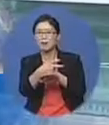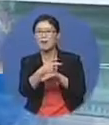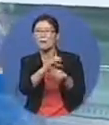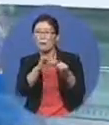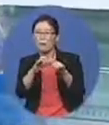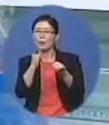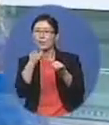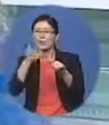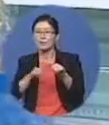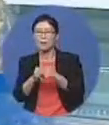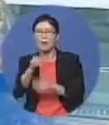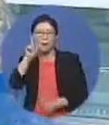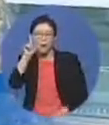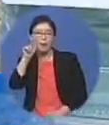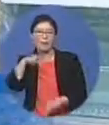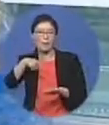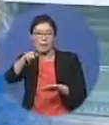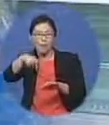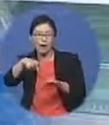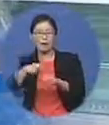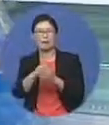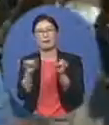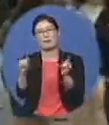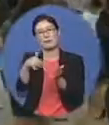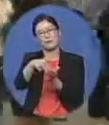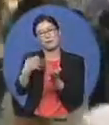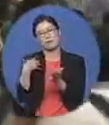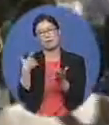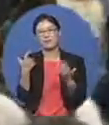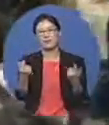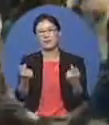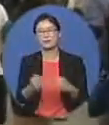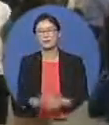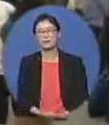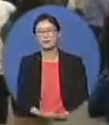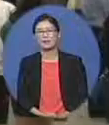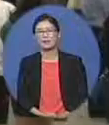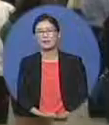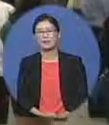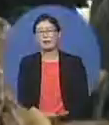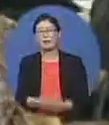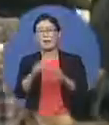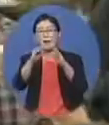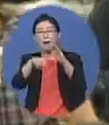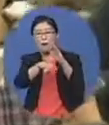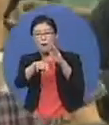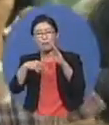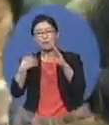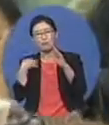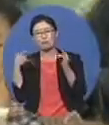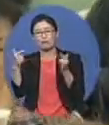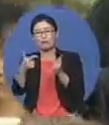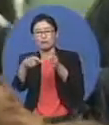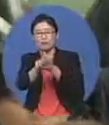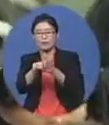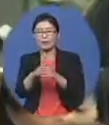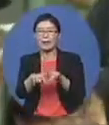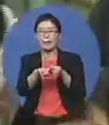매일 타는 사람들은 부담스러울 것 같아. 이런 가계 부담을 덜기 위해 현재